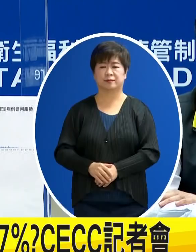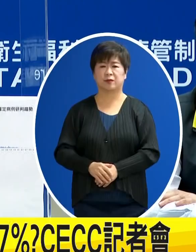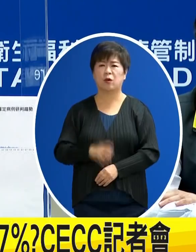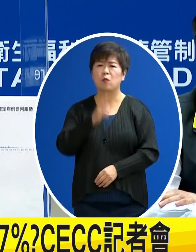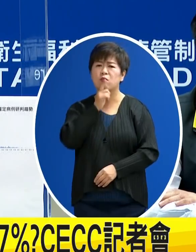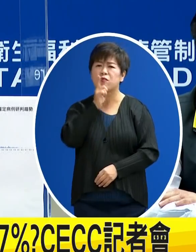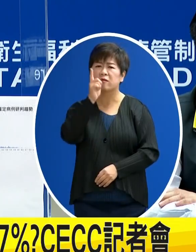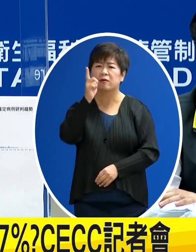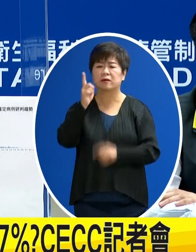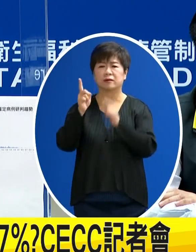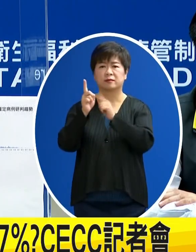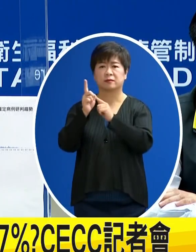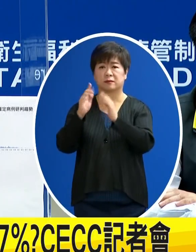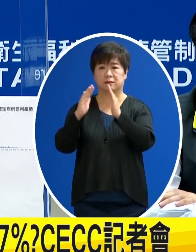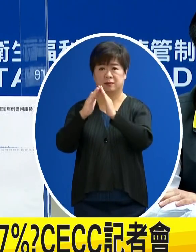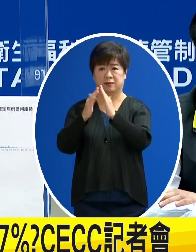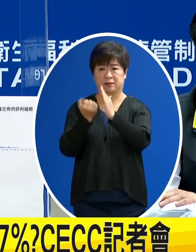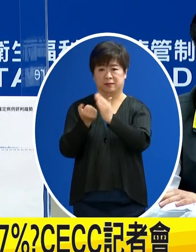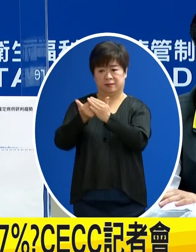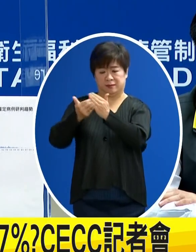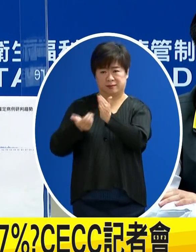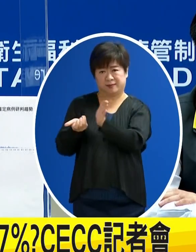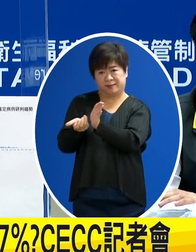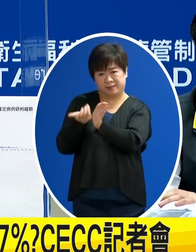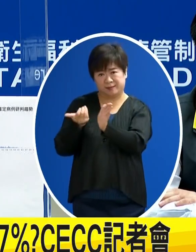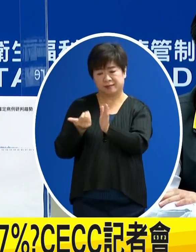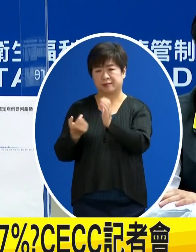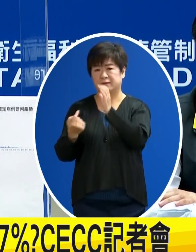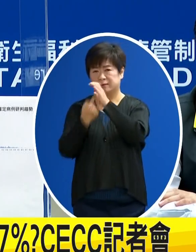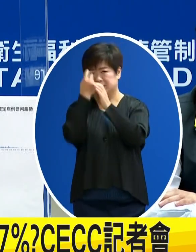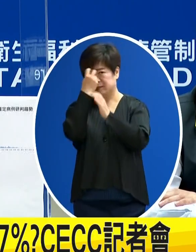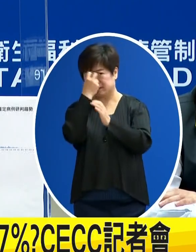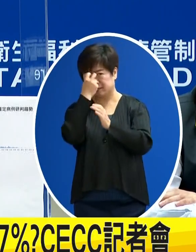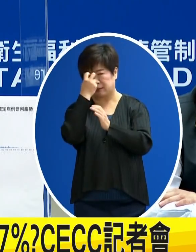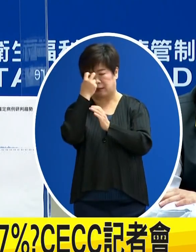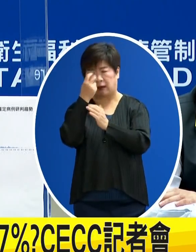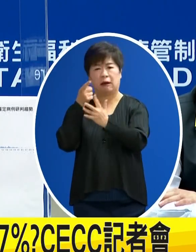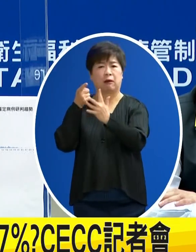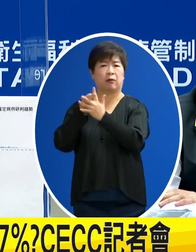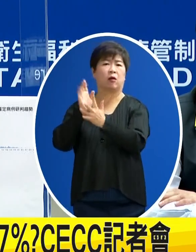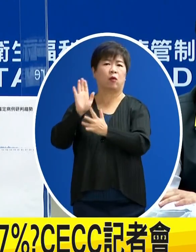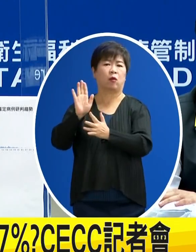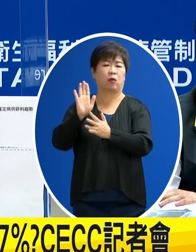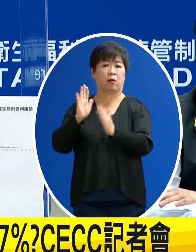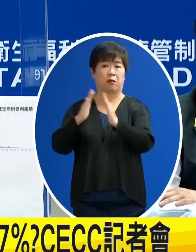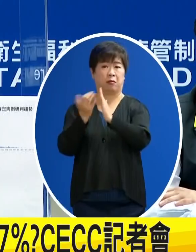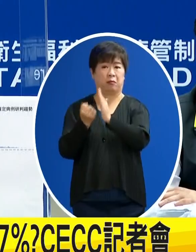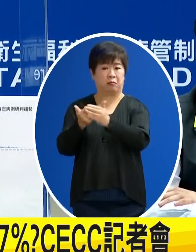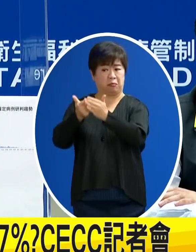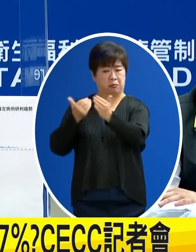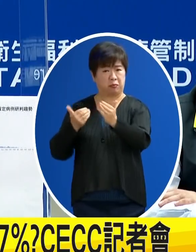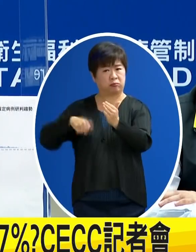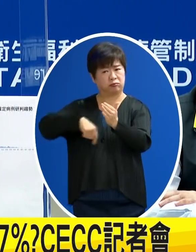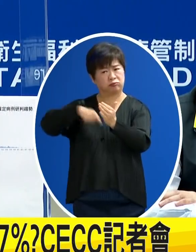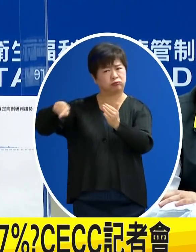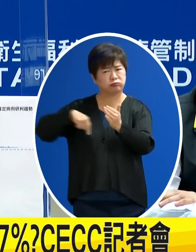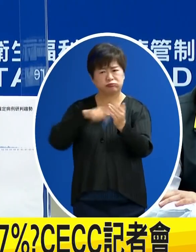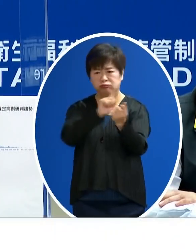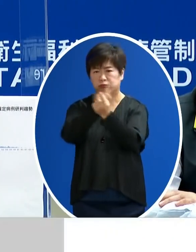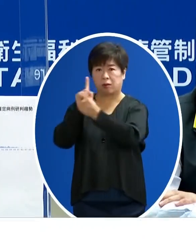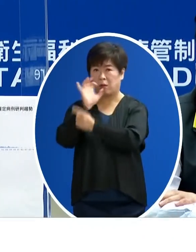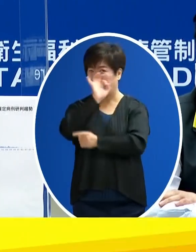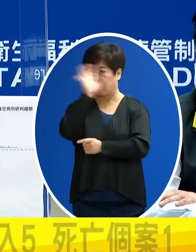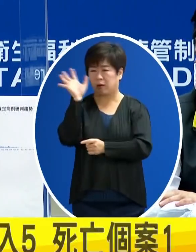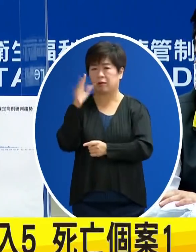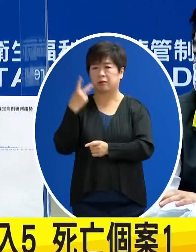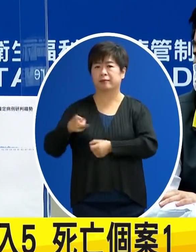它是一个哈解隔前的裁剪哈，那他确诊，那隔离期间没有跟其他人接触哈，所以